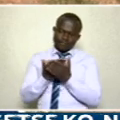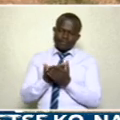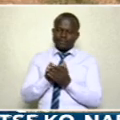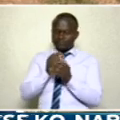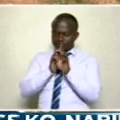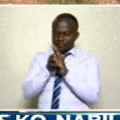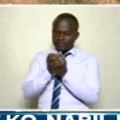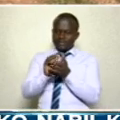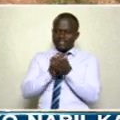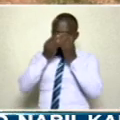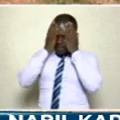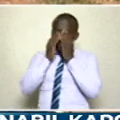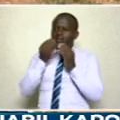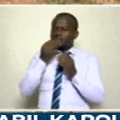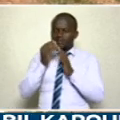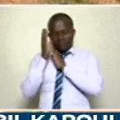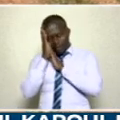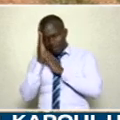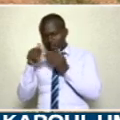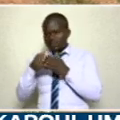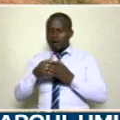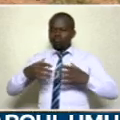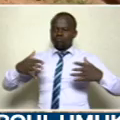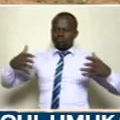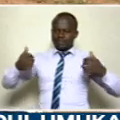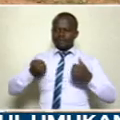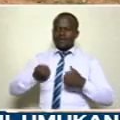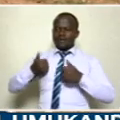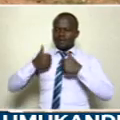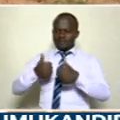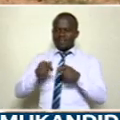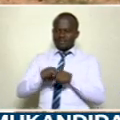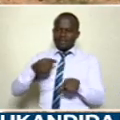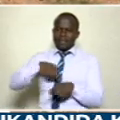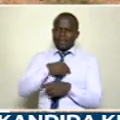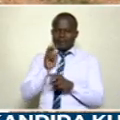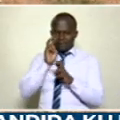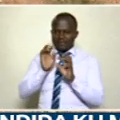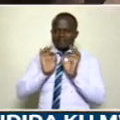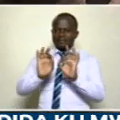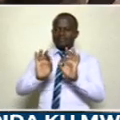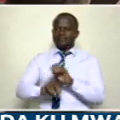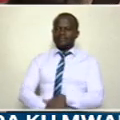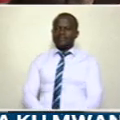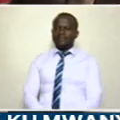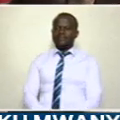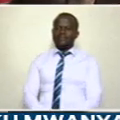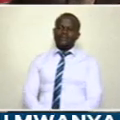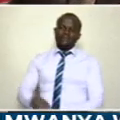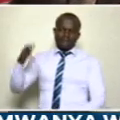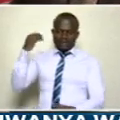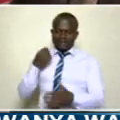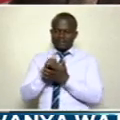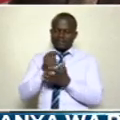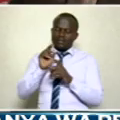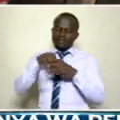nkakaraba, nkarya, nkaryama, bituma mbyibuha mu mukobwa mwiza, nanjye ubu ngubu ndireba nkumva ndishimye cyane. Ikintu cyari cyaraneye kujya